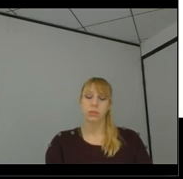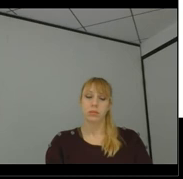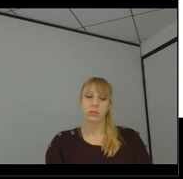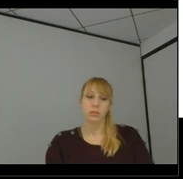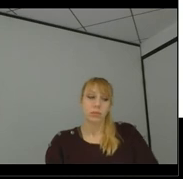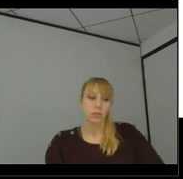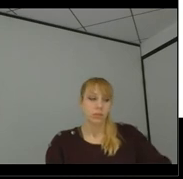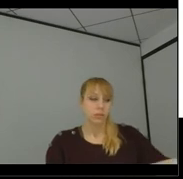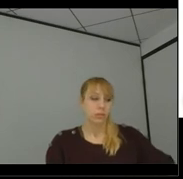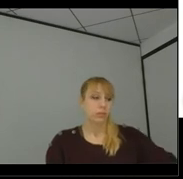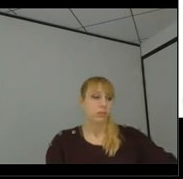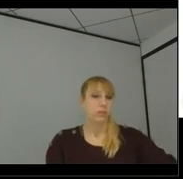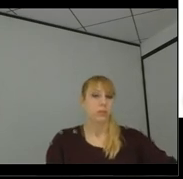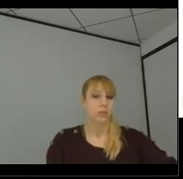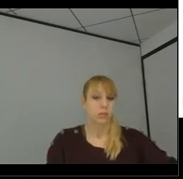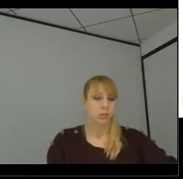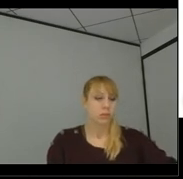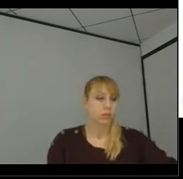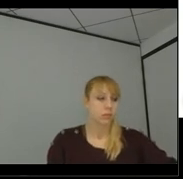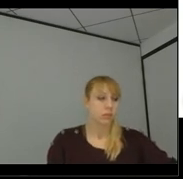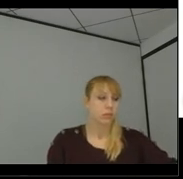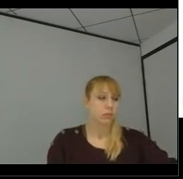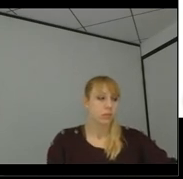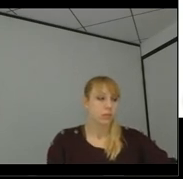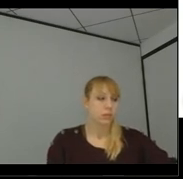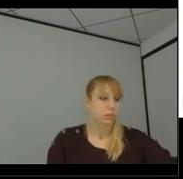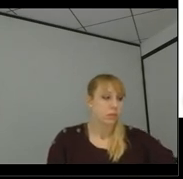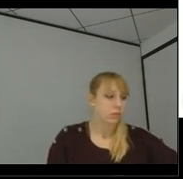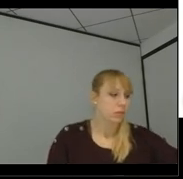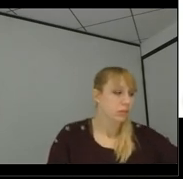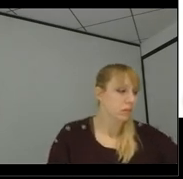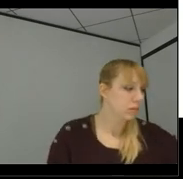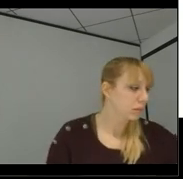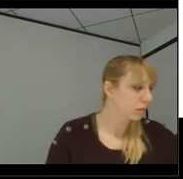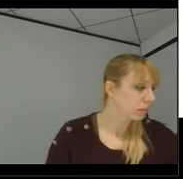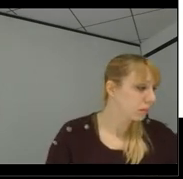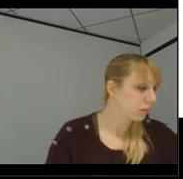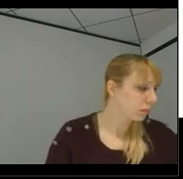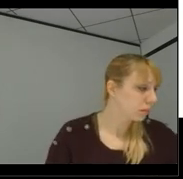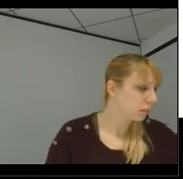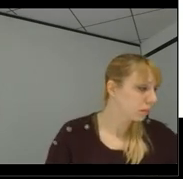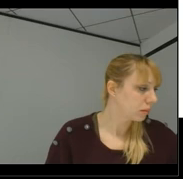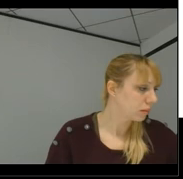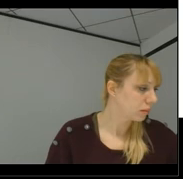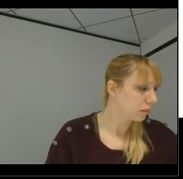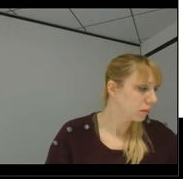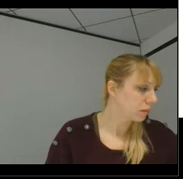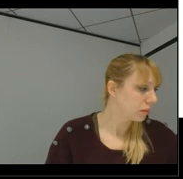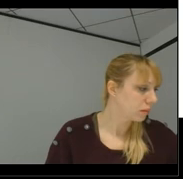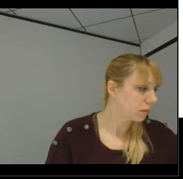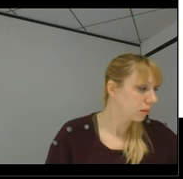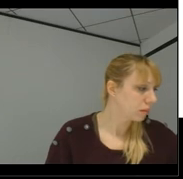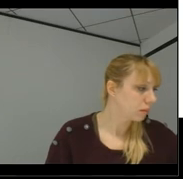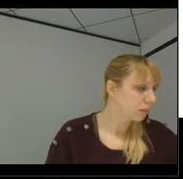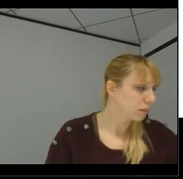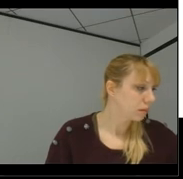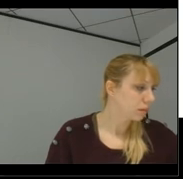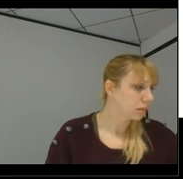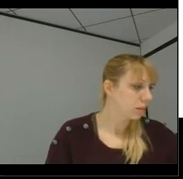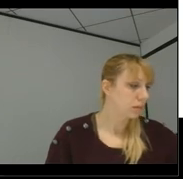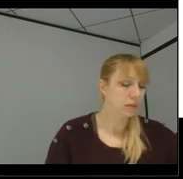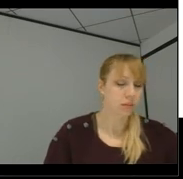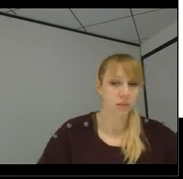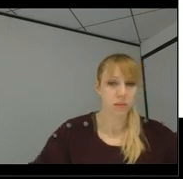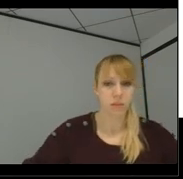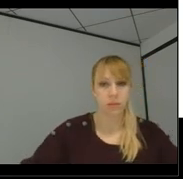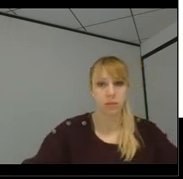ces semaines-là. Parce que, comme Vincent le disait, un technicien va faire une maintenance sur comment dire, un système spécifique,